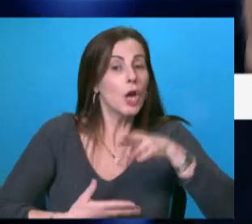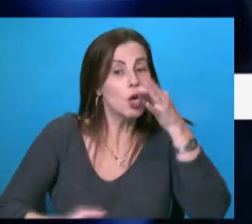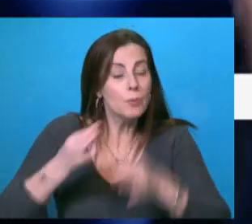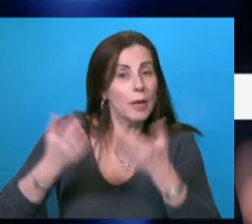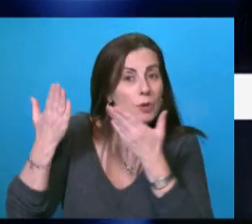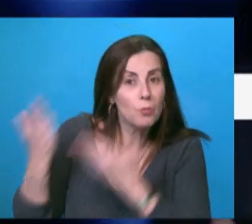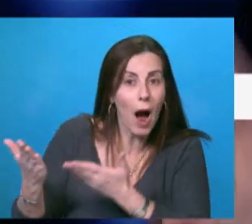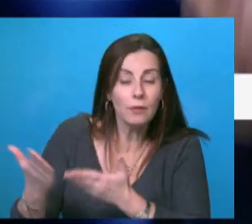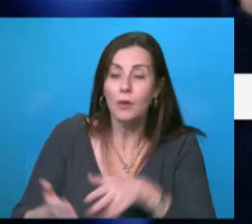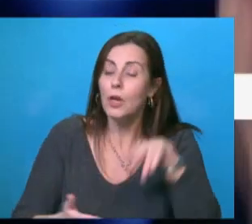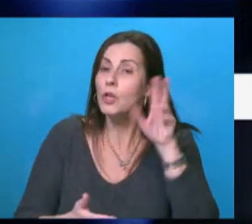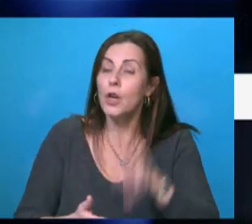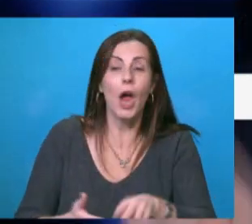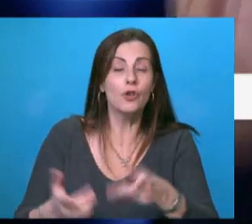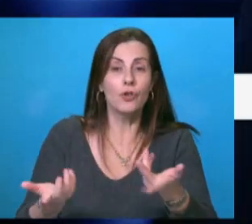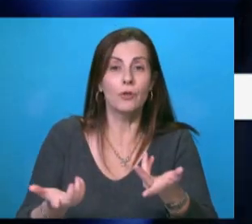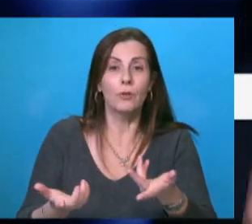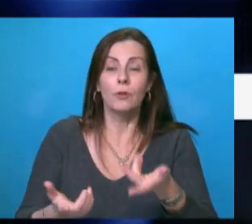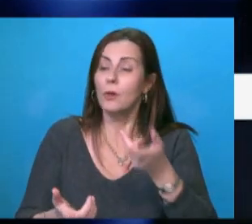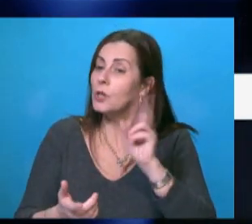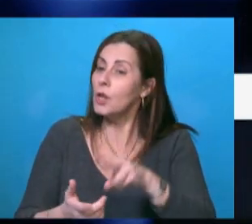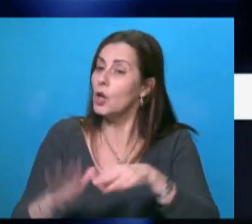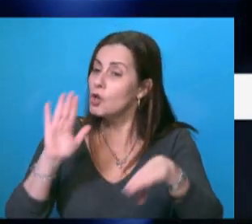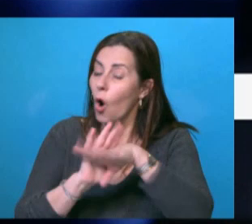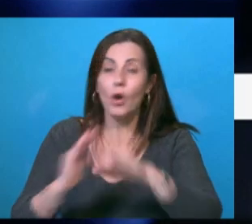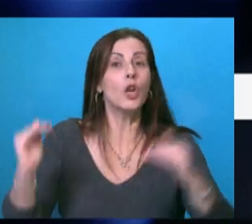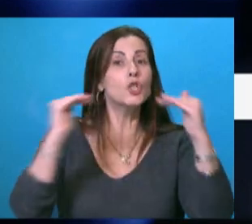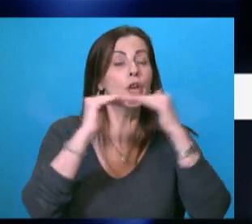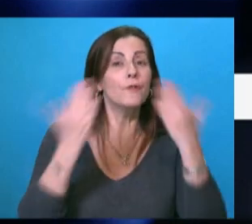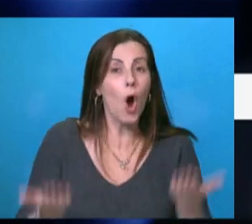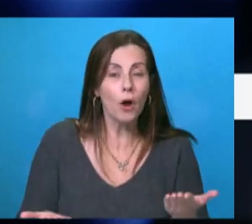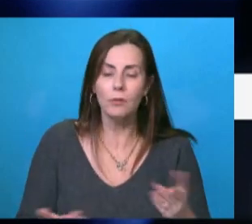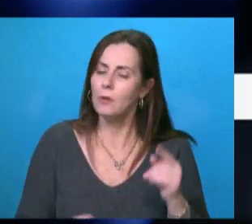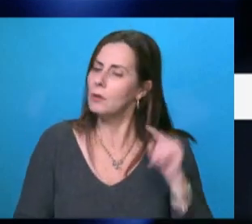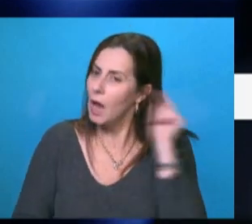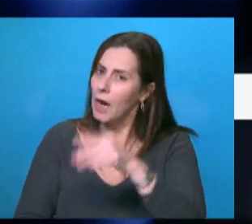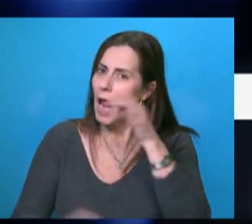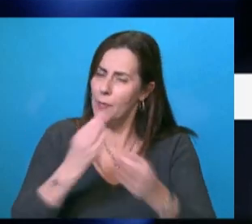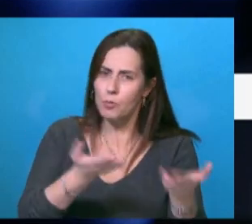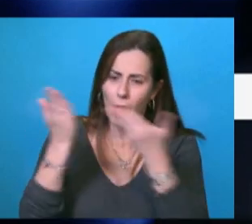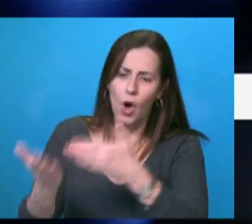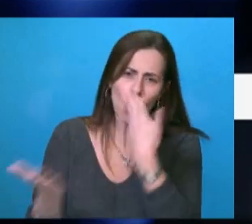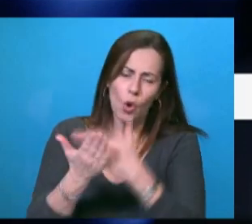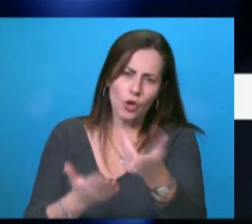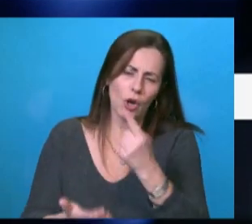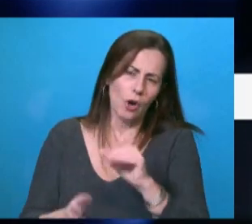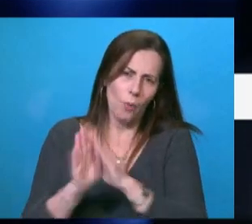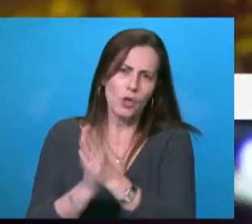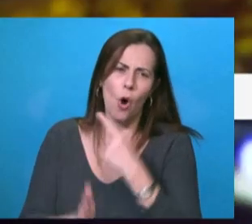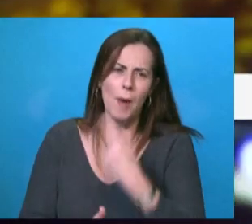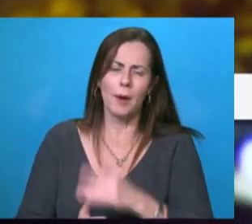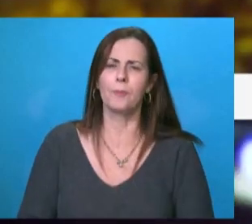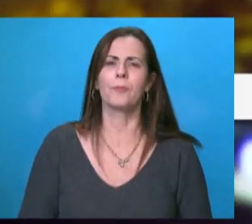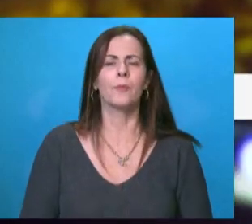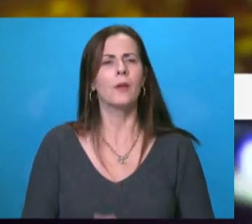יש הגנה בפני החוק, יש שוויון בפני החוק. תגיע לבית המשפט, תוכיח את מה שאתה טוען. דיברת על